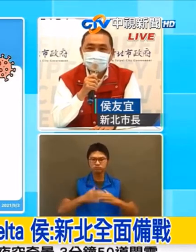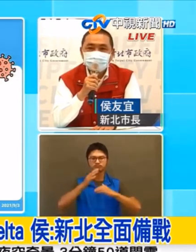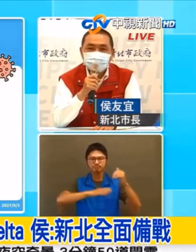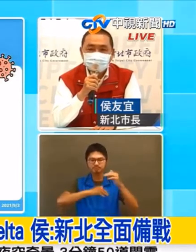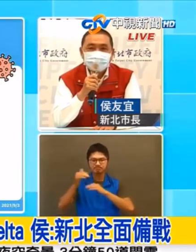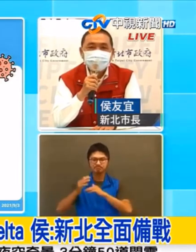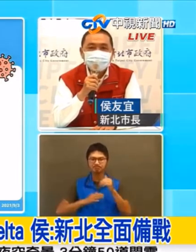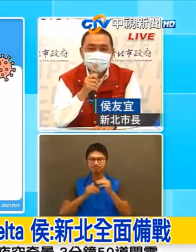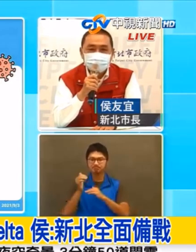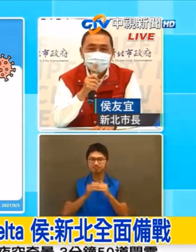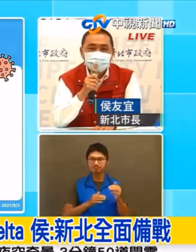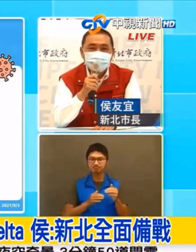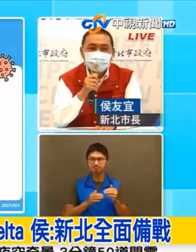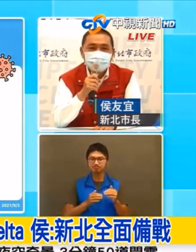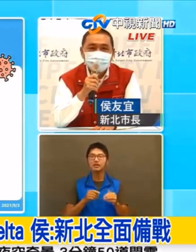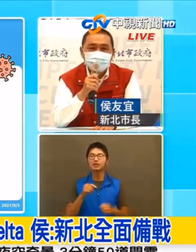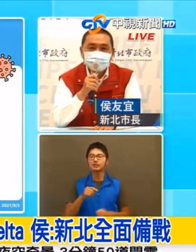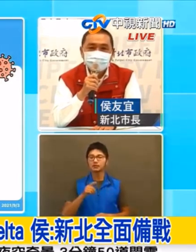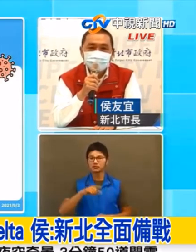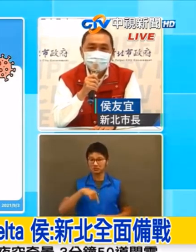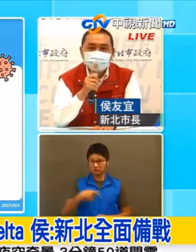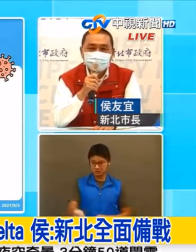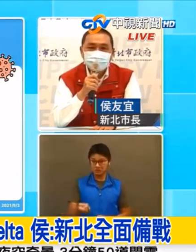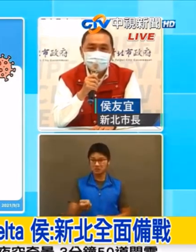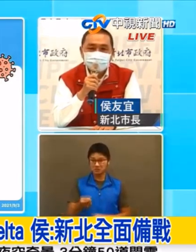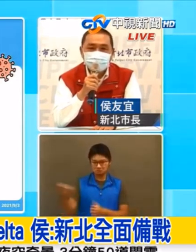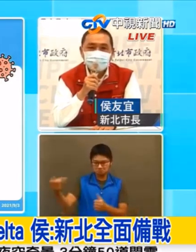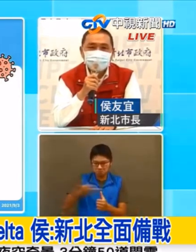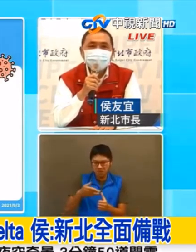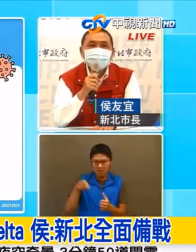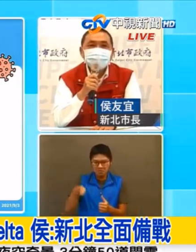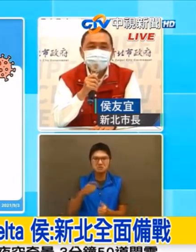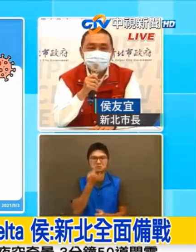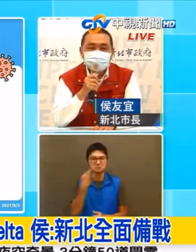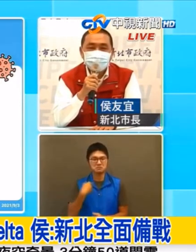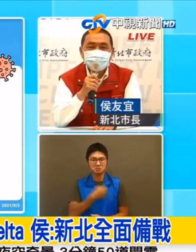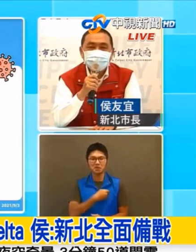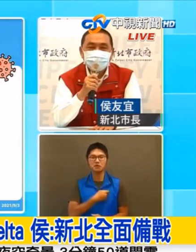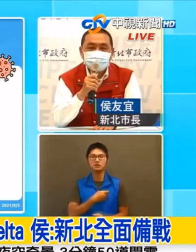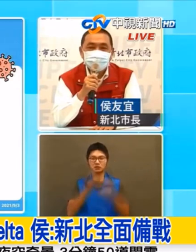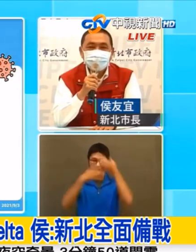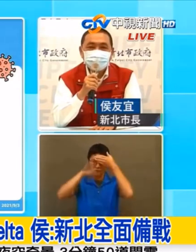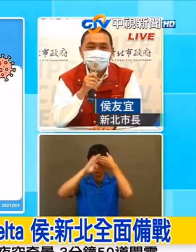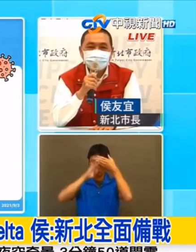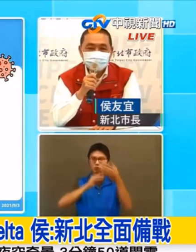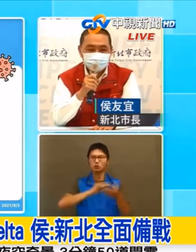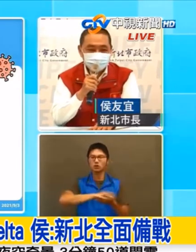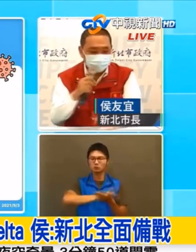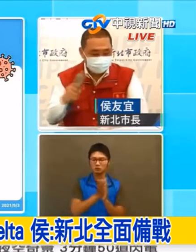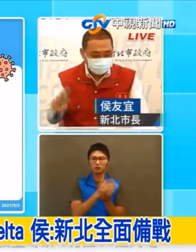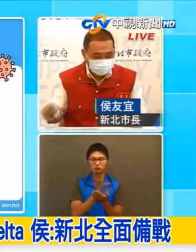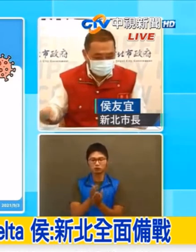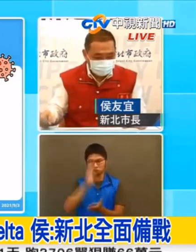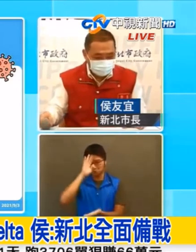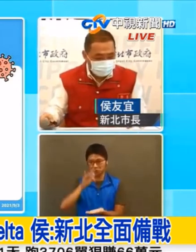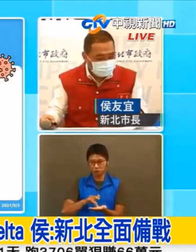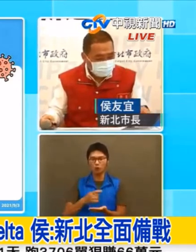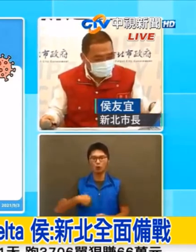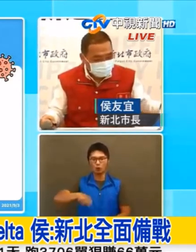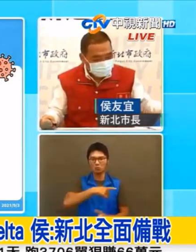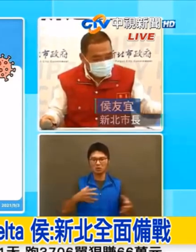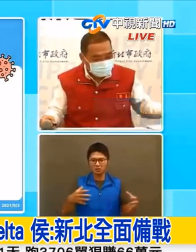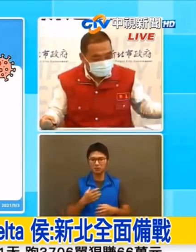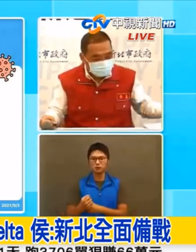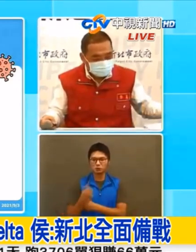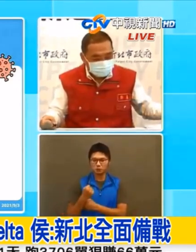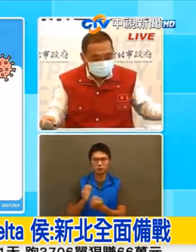对有可能下一波来的第二大病毒，我们要全力来备战。谢谢。 谢谢市